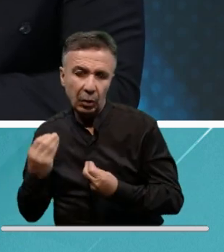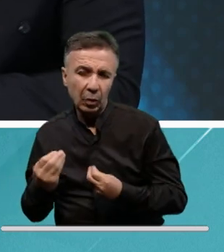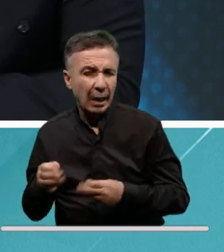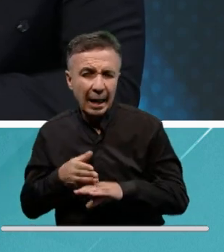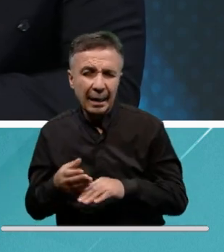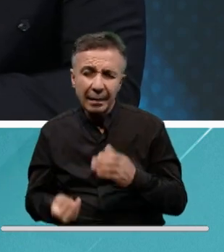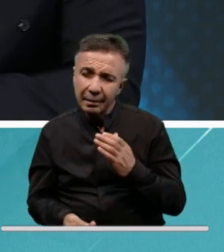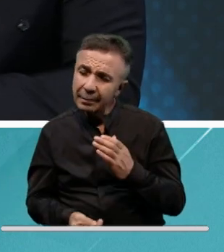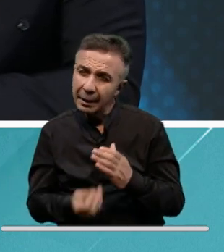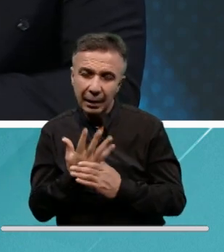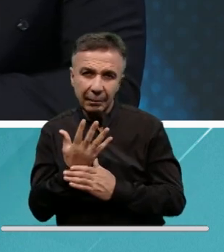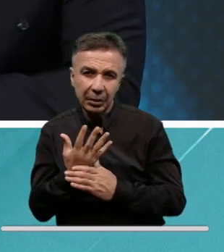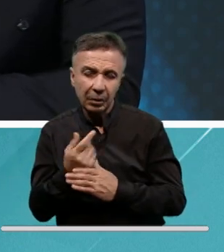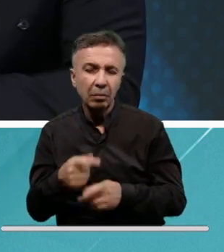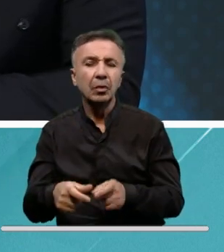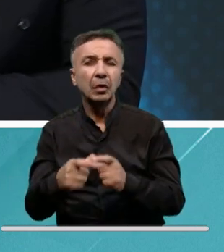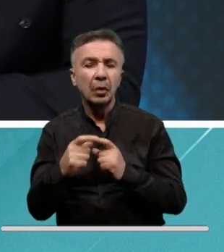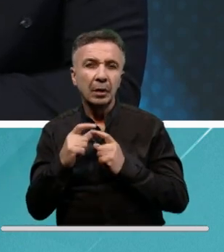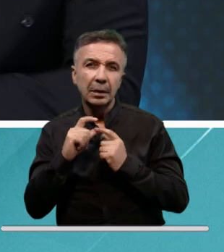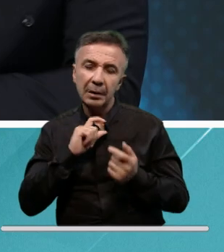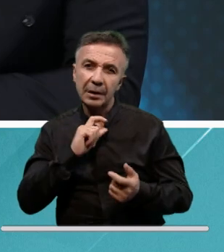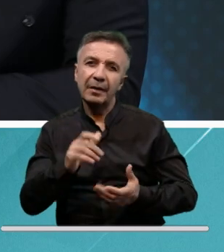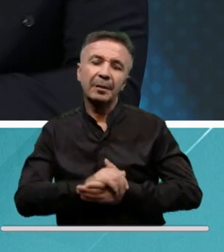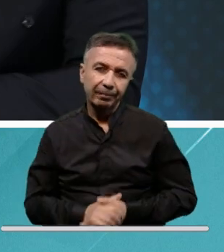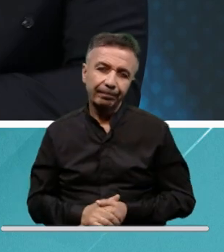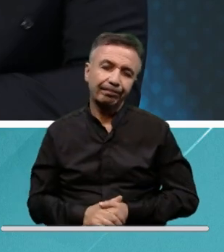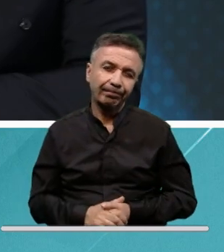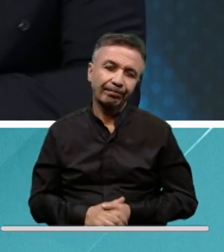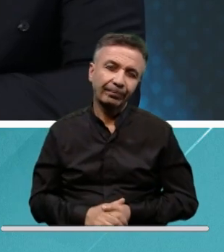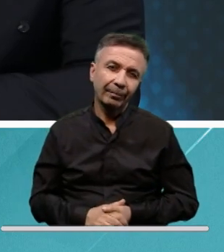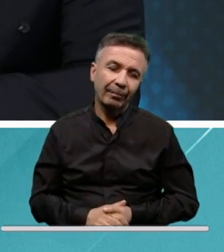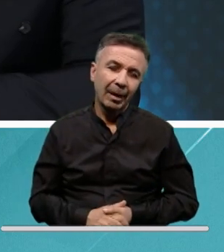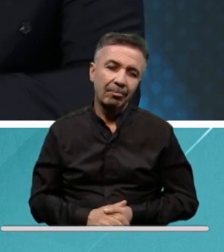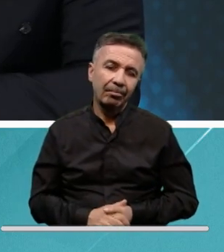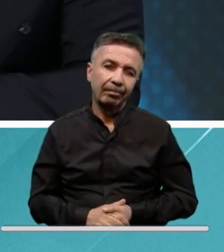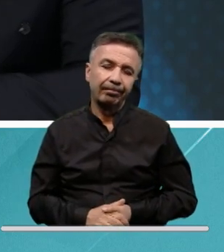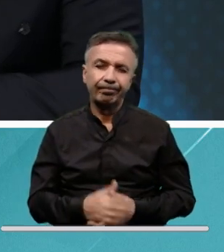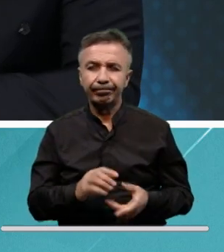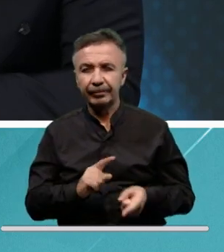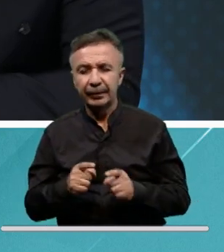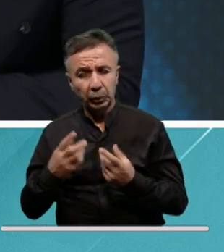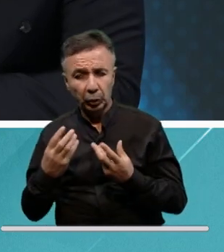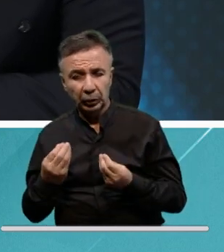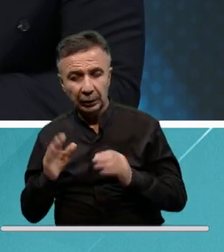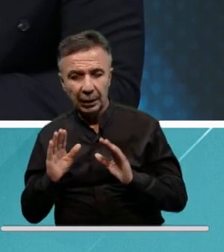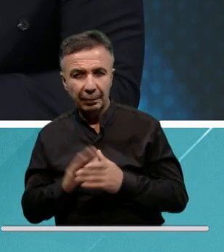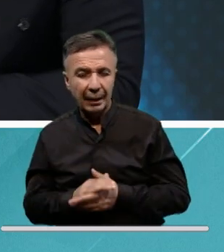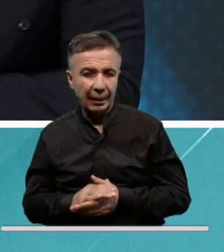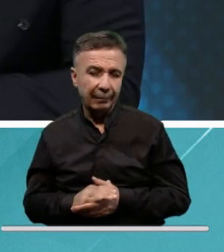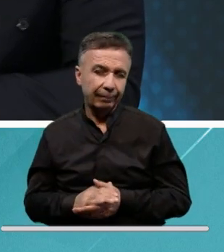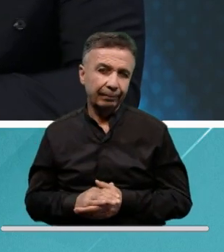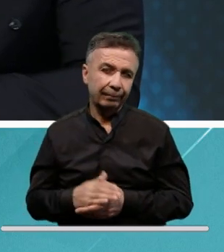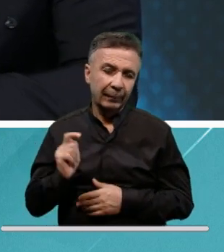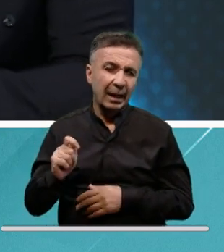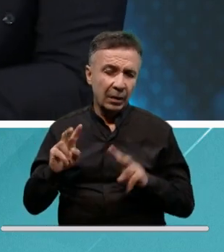yaratılmıştır Yani bu sorunun Eee cevabını Eee çeşitli bir şekilde verebiliriz ama esas Konumuz o değildir